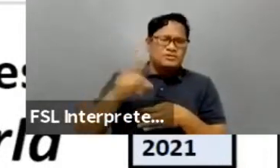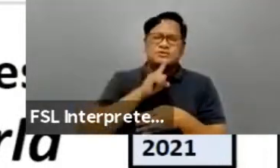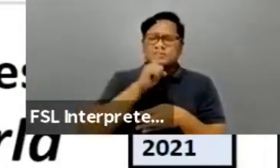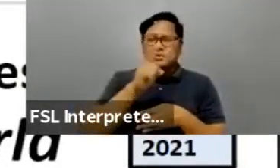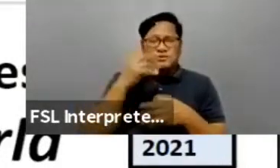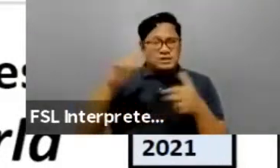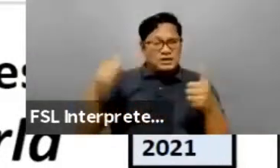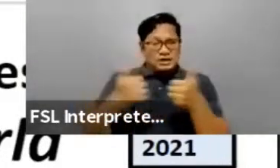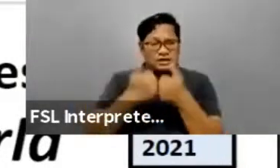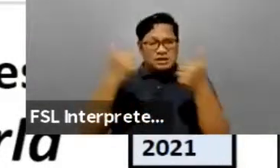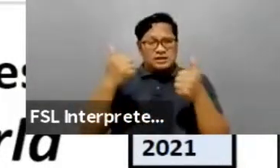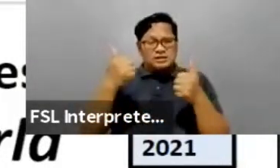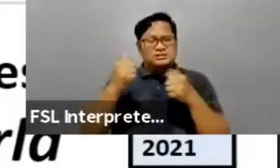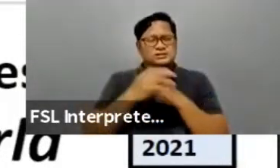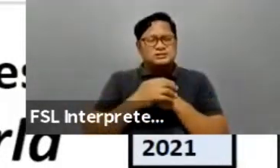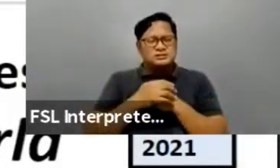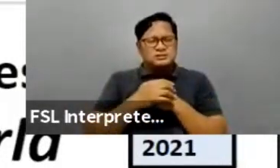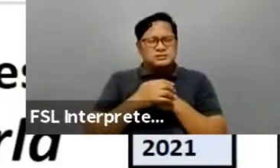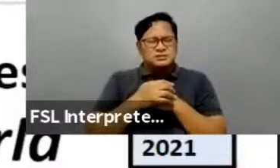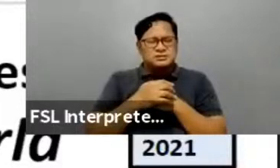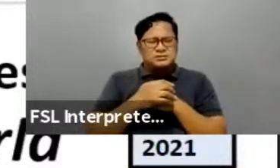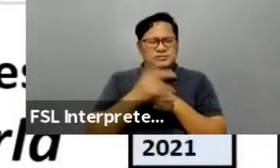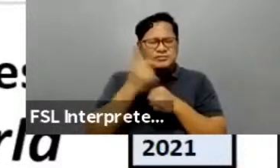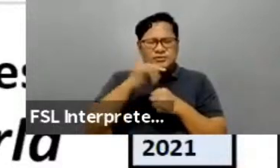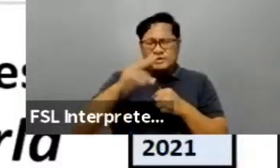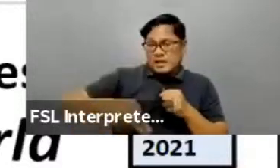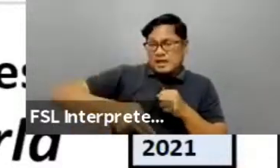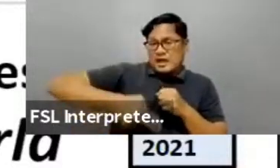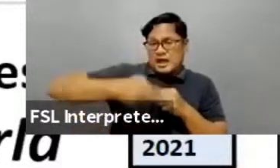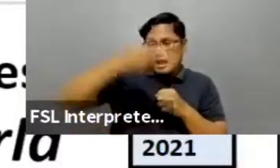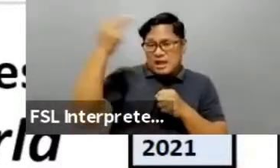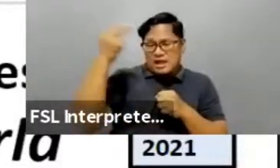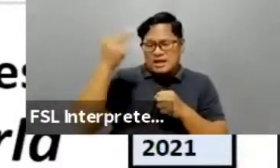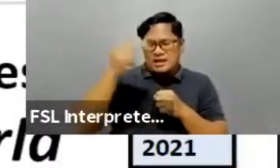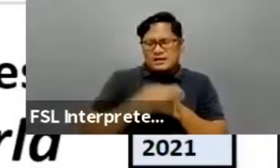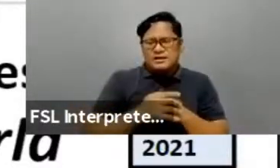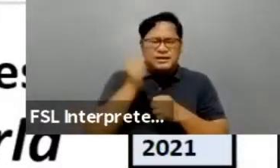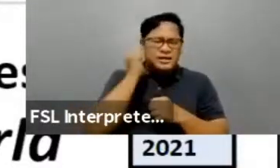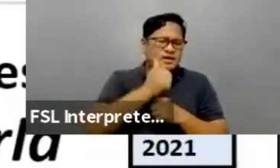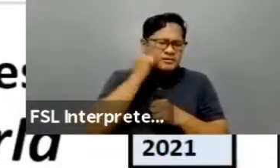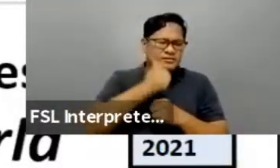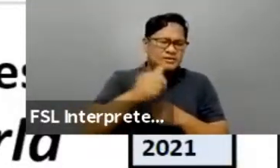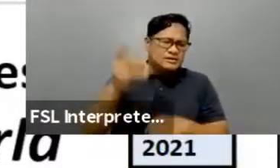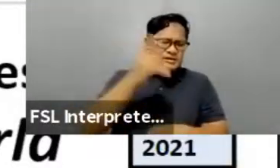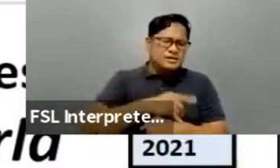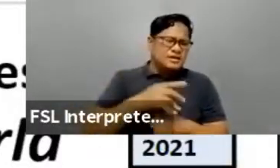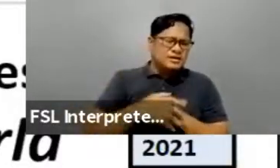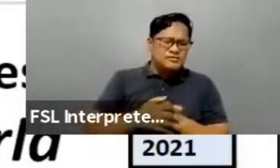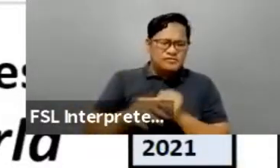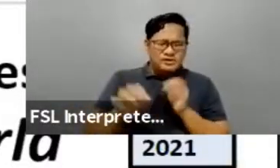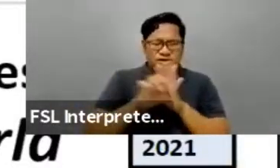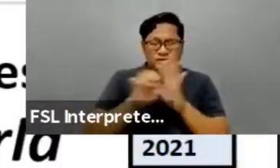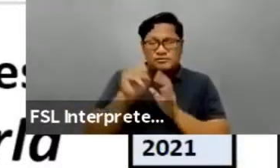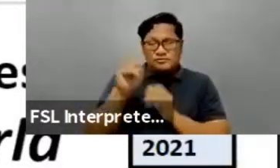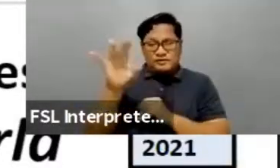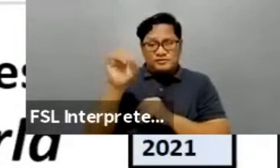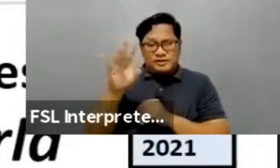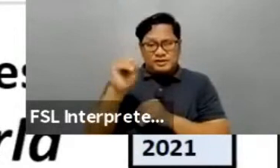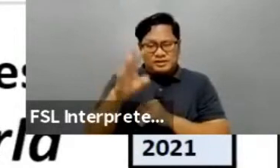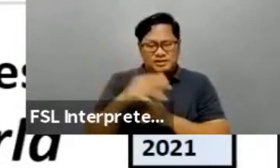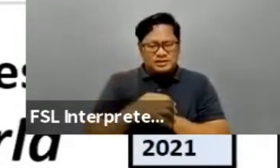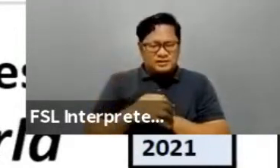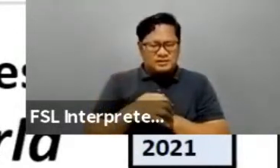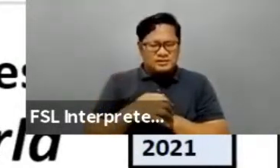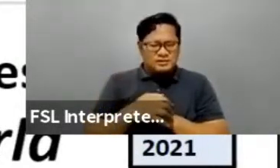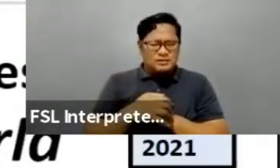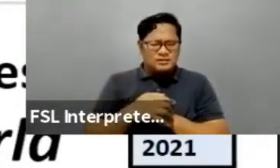such that mula sa pinakamataas na kaso bawat araw na mga 15,000 ay ngayon